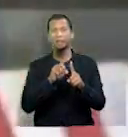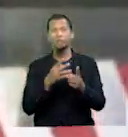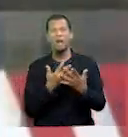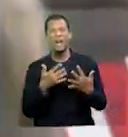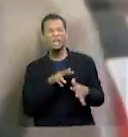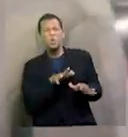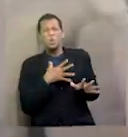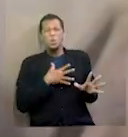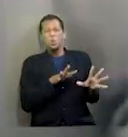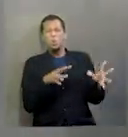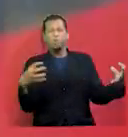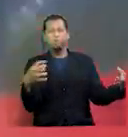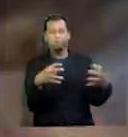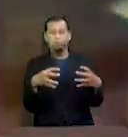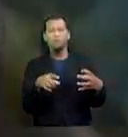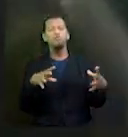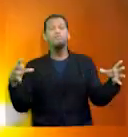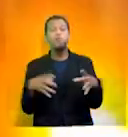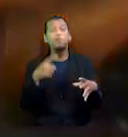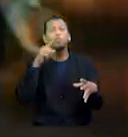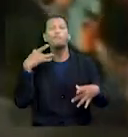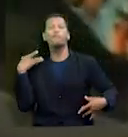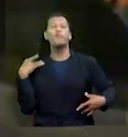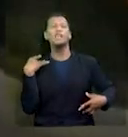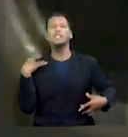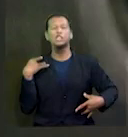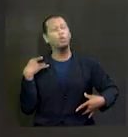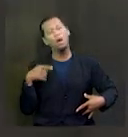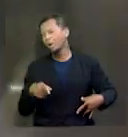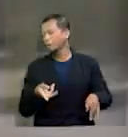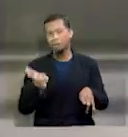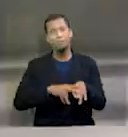menggelar Citayam Fashion Week telah memperparah kemacetan di